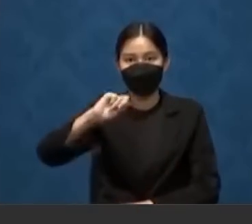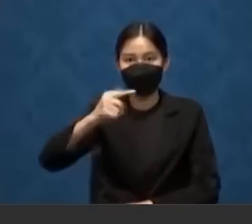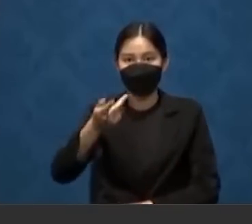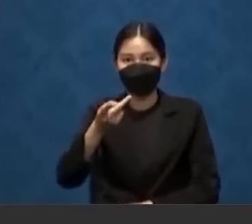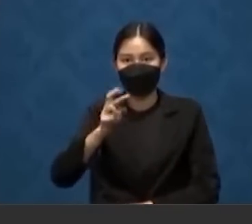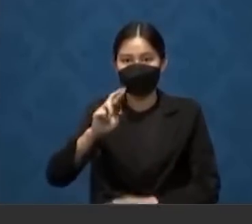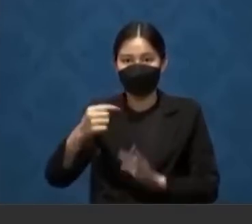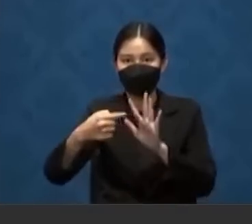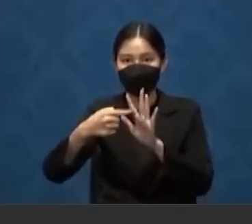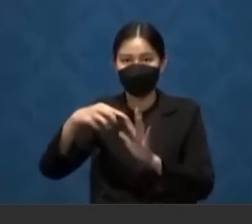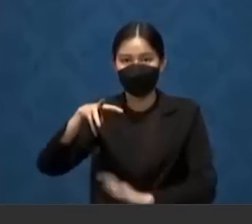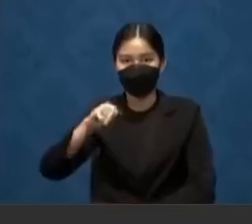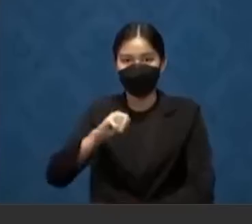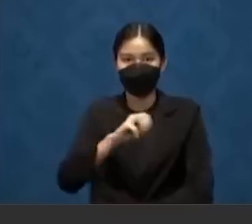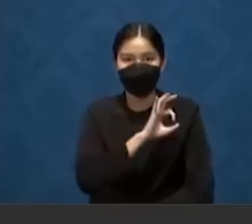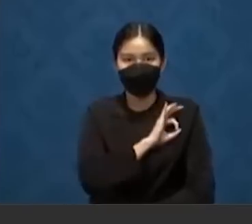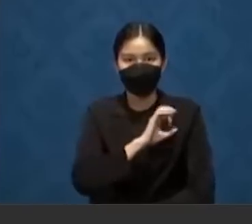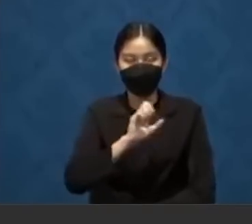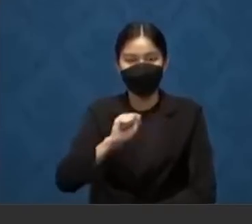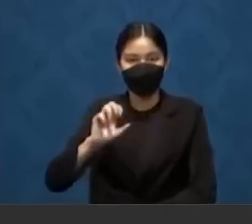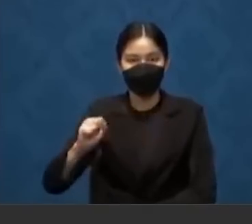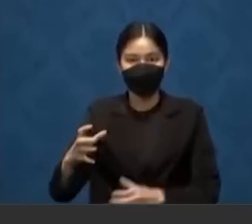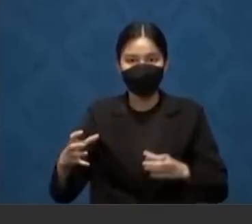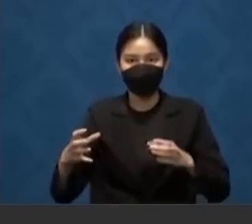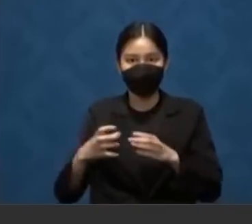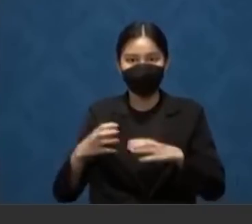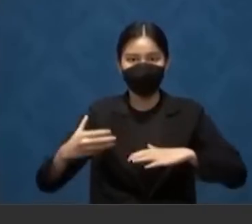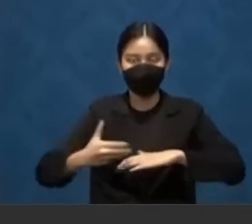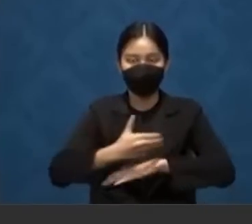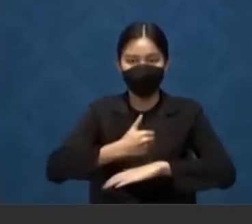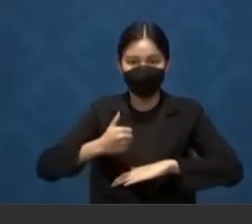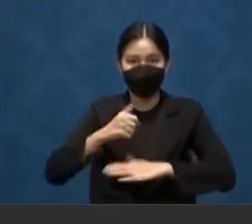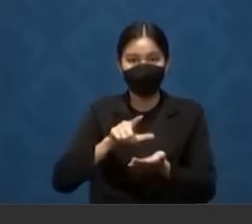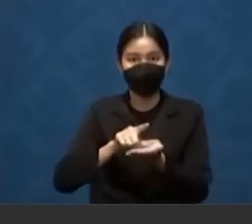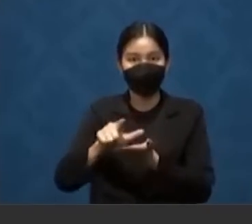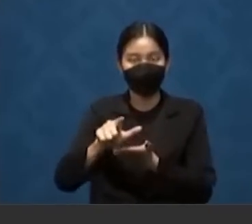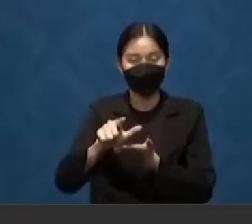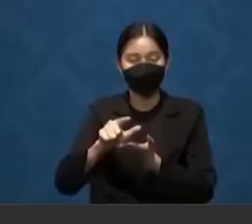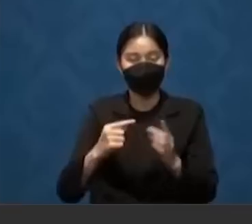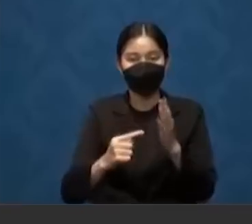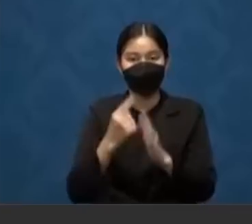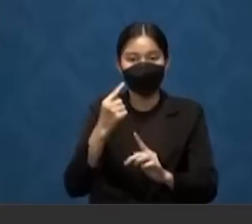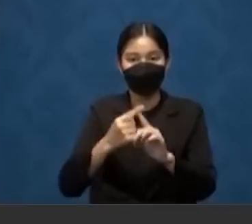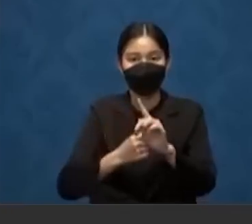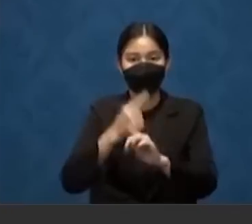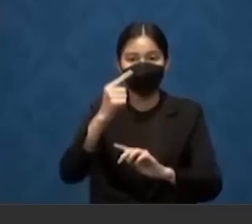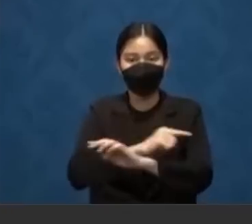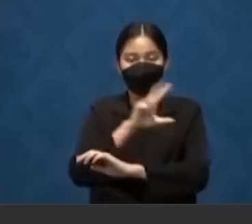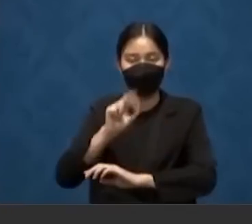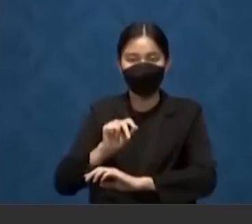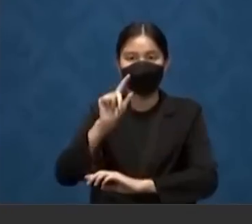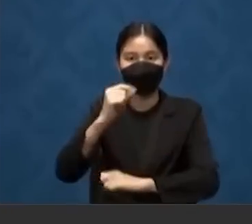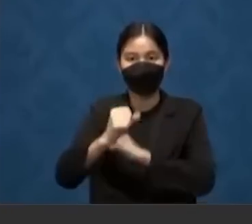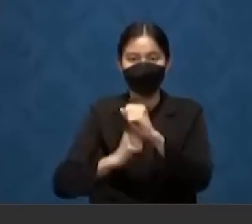ในสงคราม กิดเลิศ ภัยโรดสมาชิสภาผู้แนรัศดร พักรเพื่อชาติขอลาออกั้งแต่วันที่